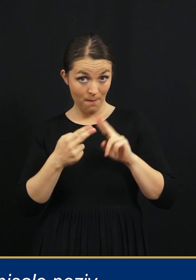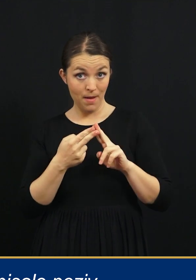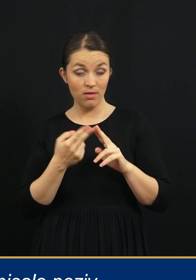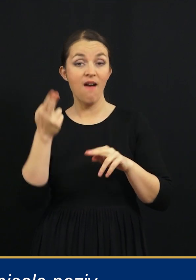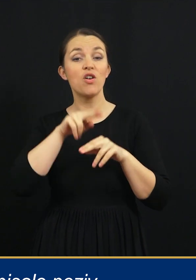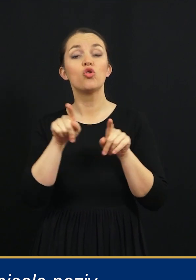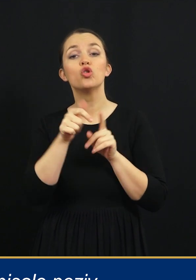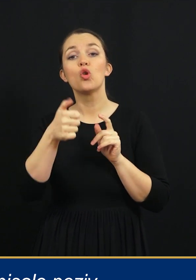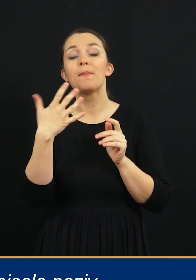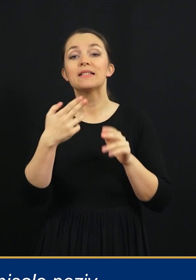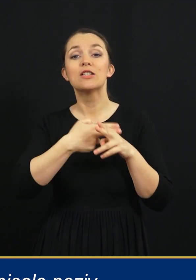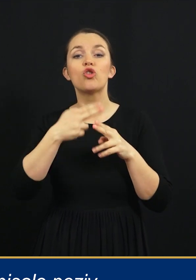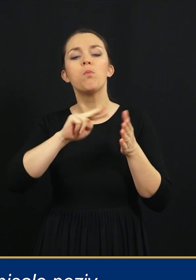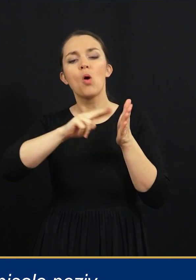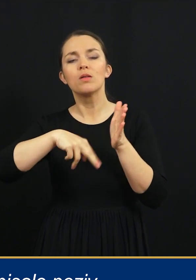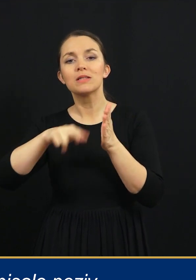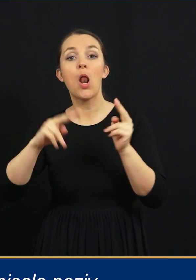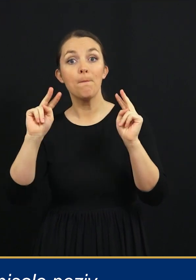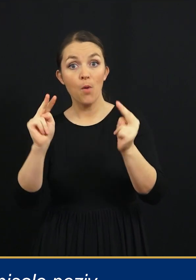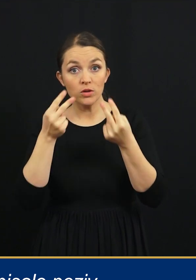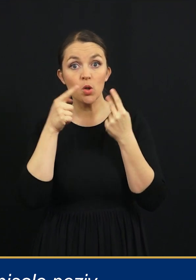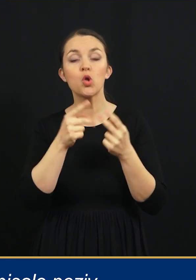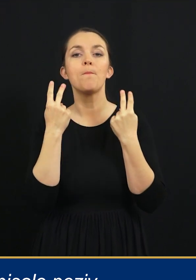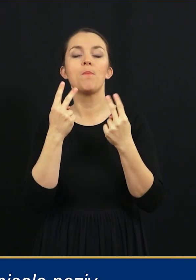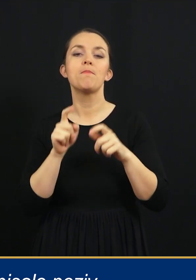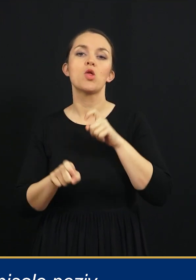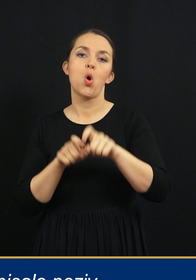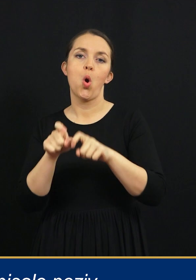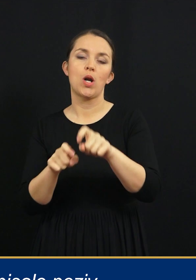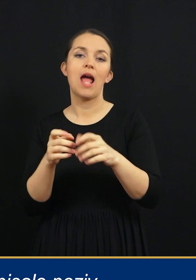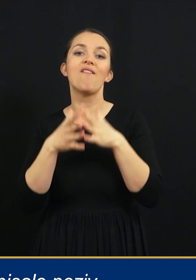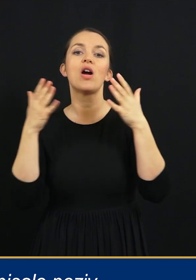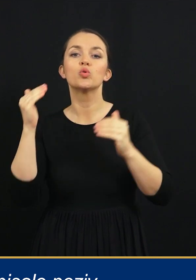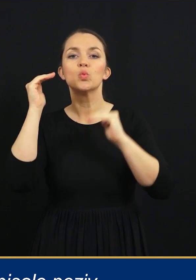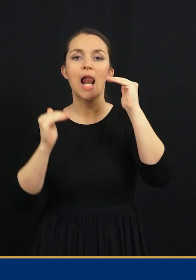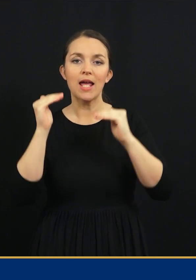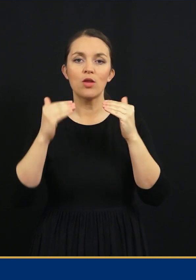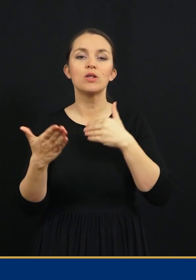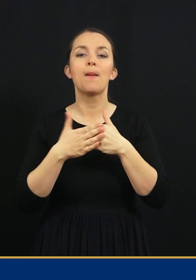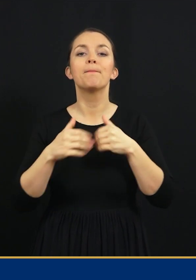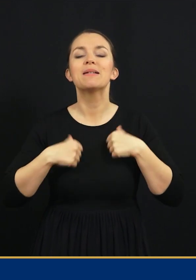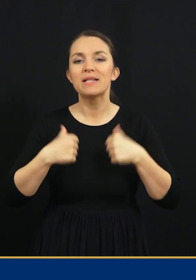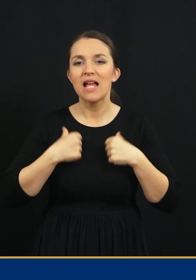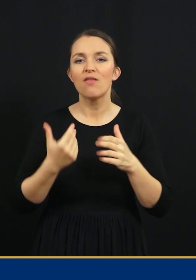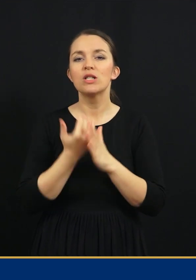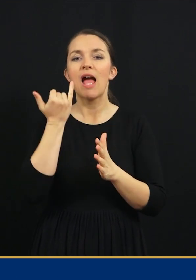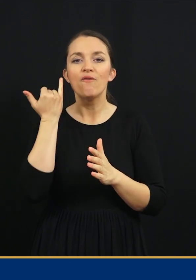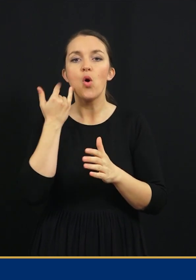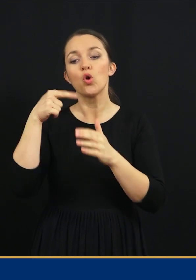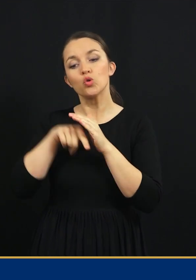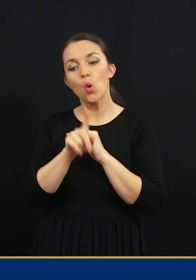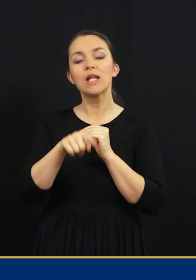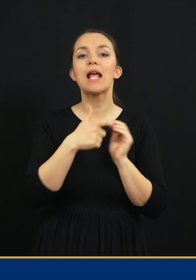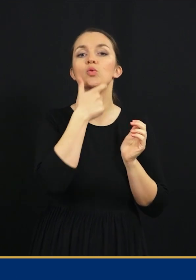je več kot 150 držav podpisalo poziv, ki je pomemben korak k večji usklajenosti prizadevanj za vodo znotraj in